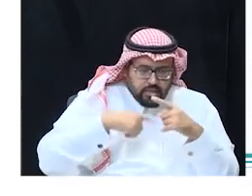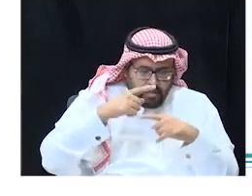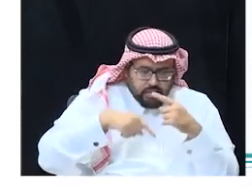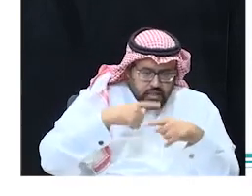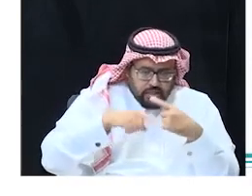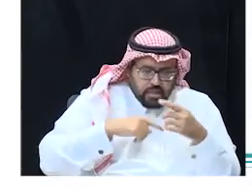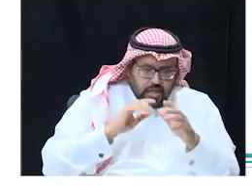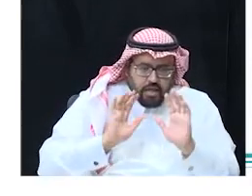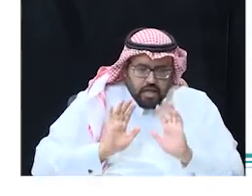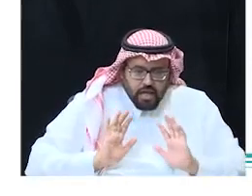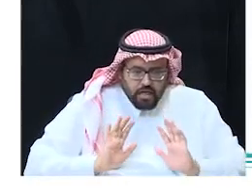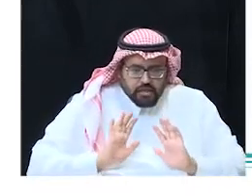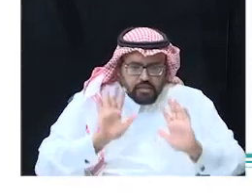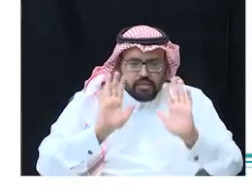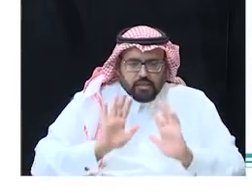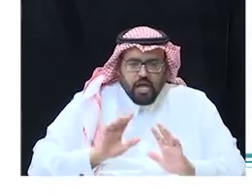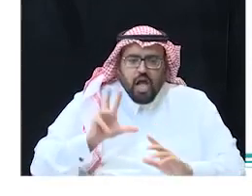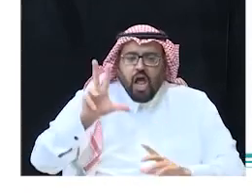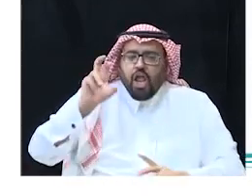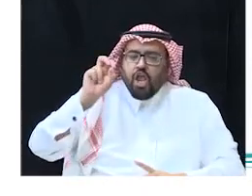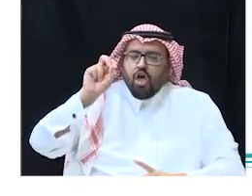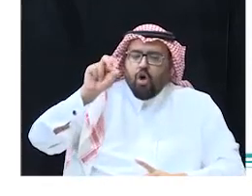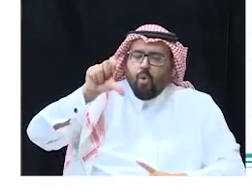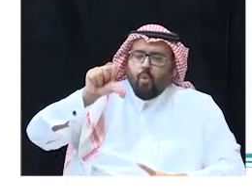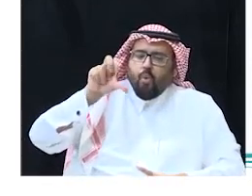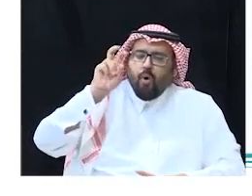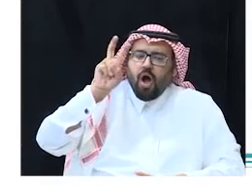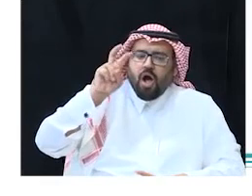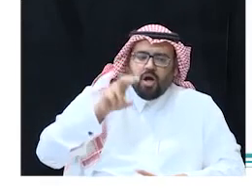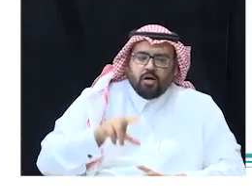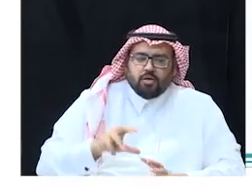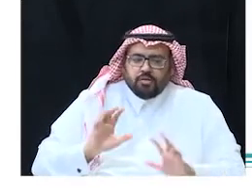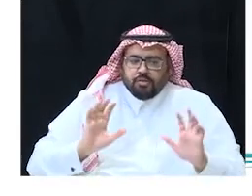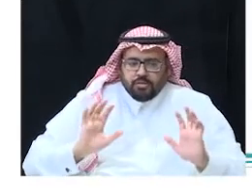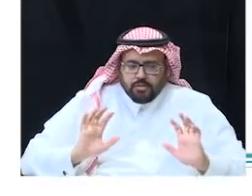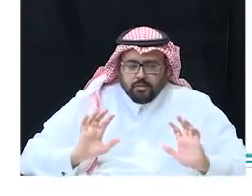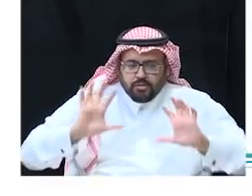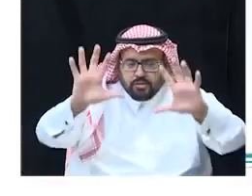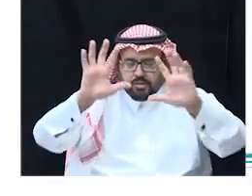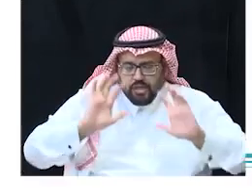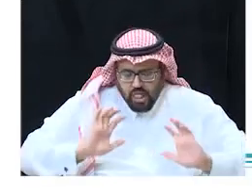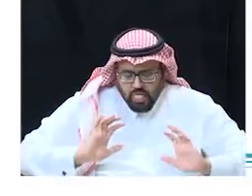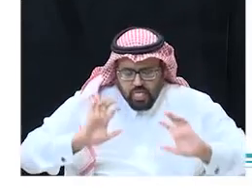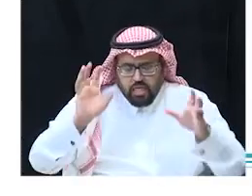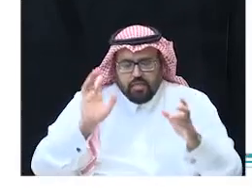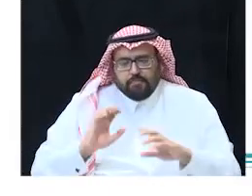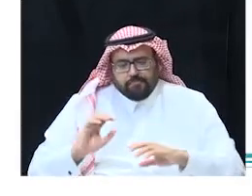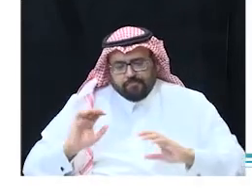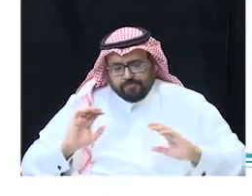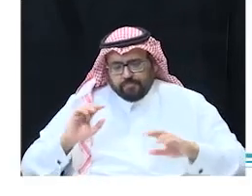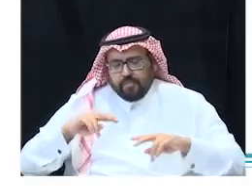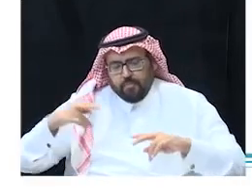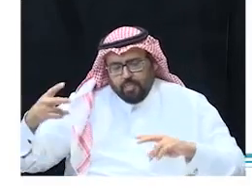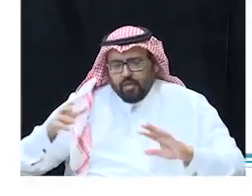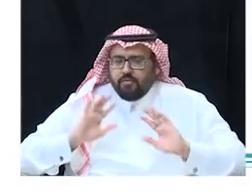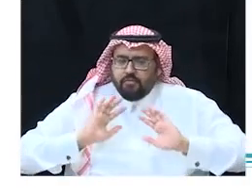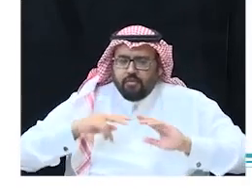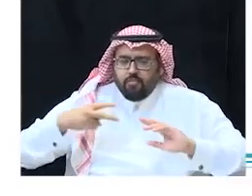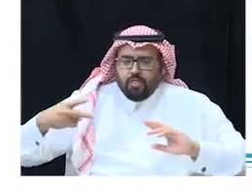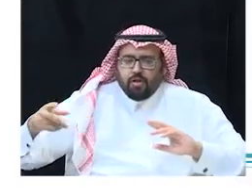نستطيع تحريك الأشياء باستخدام فراغ مختلفة. ها يا أبطال،